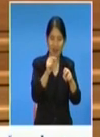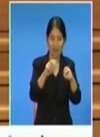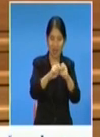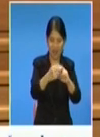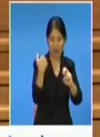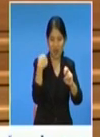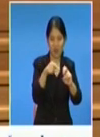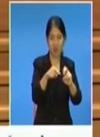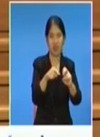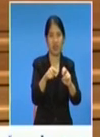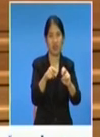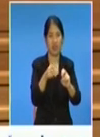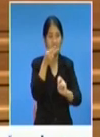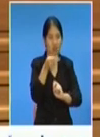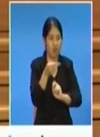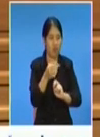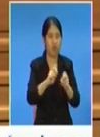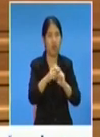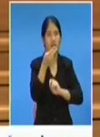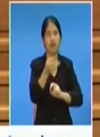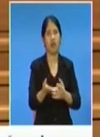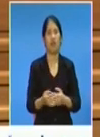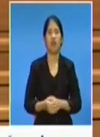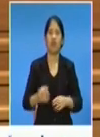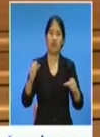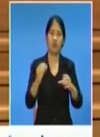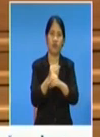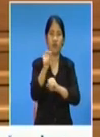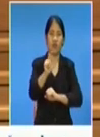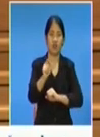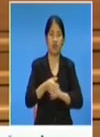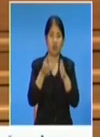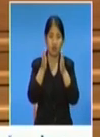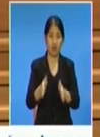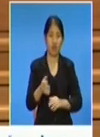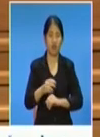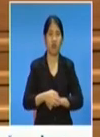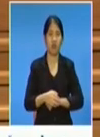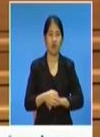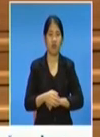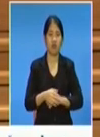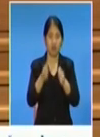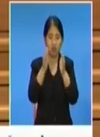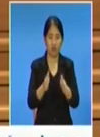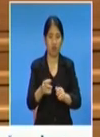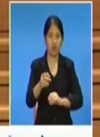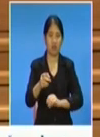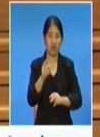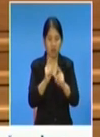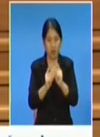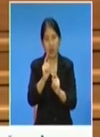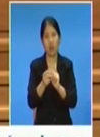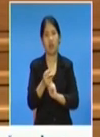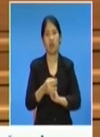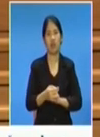ครับดังนั้นผู้สังเกตการเลยมาพายเรือให้โจรนั่งก็แปลว่า